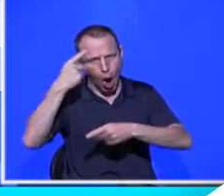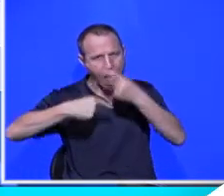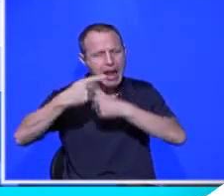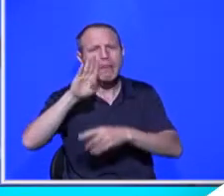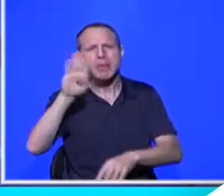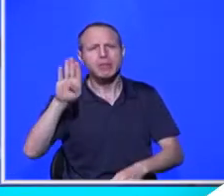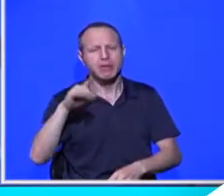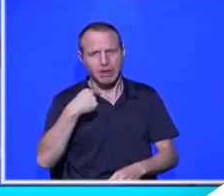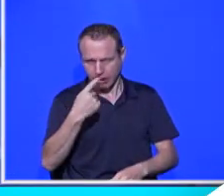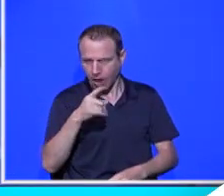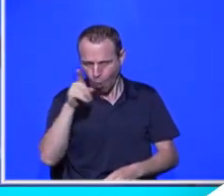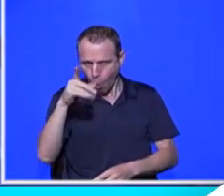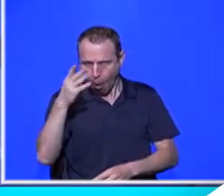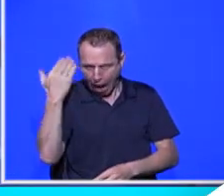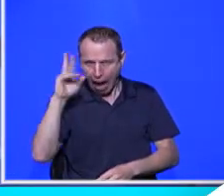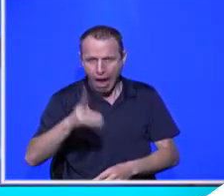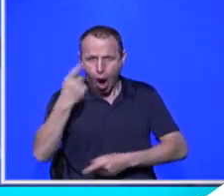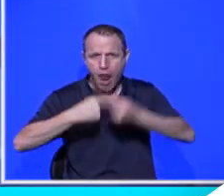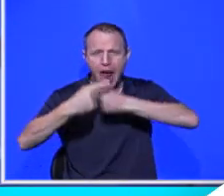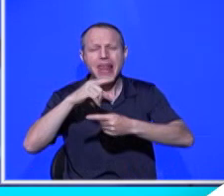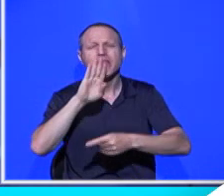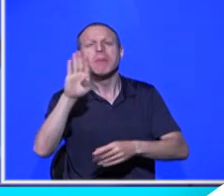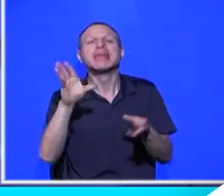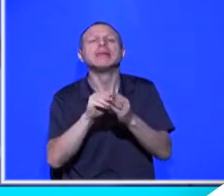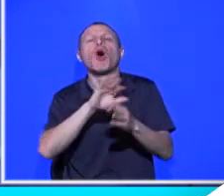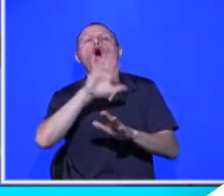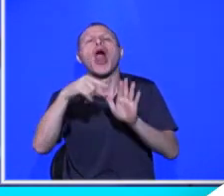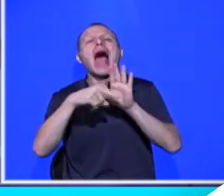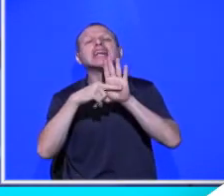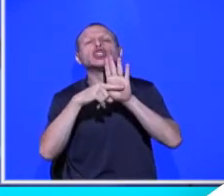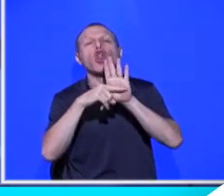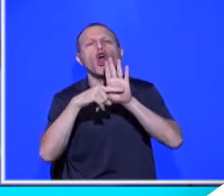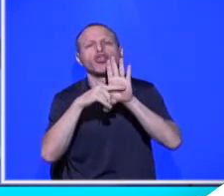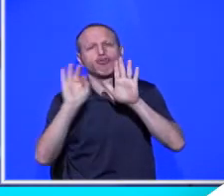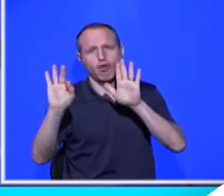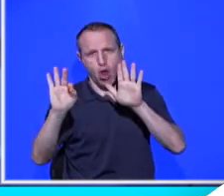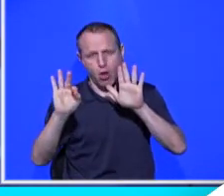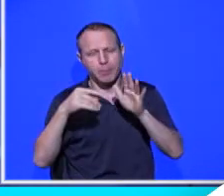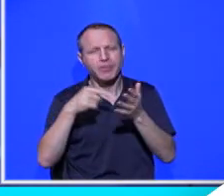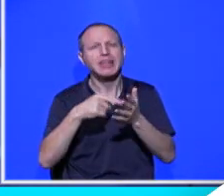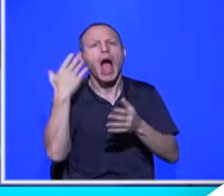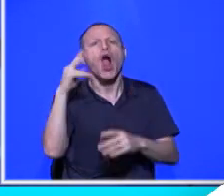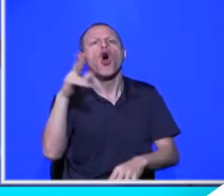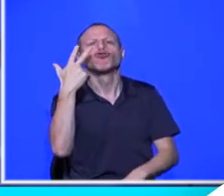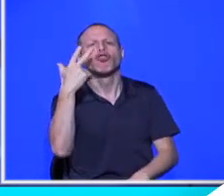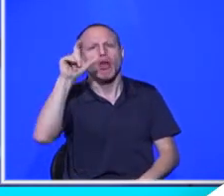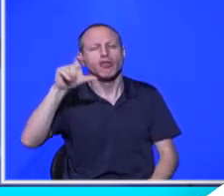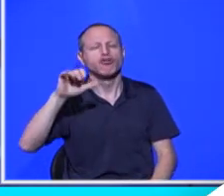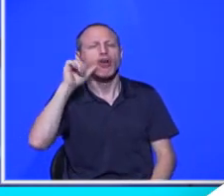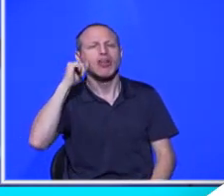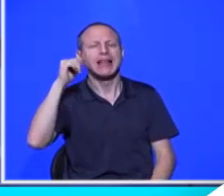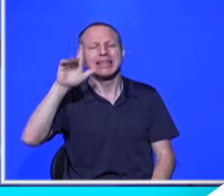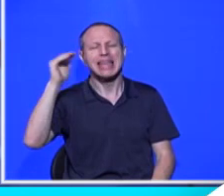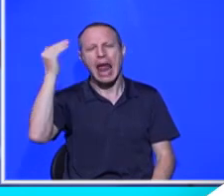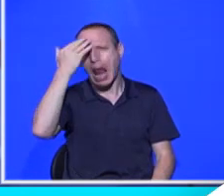אגיד לך משהו, הוא היה יכול להחליף את נתניהו עם כל חסרונותיו, עם כל חסרונותיו, כי היה לו שלושה אנשים, אשכנזי, לפיד